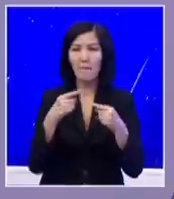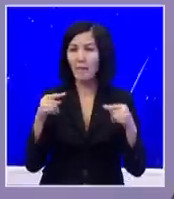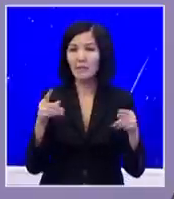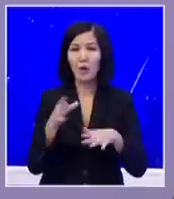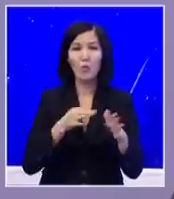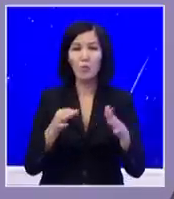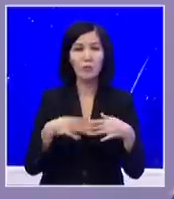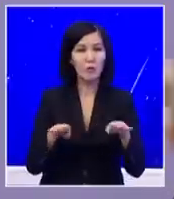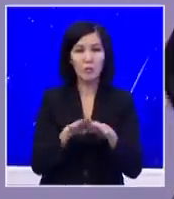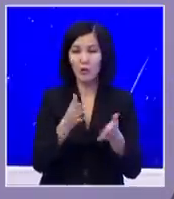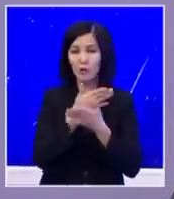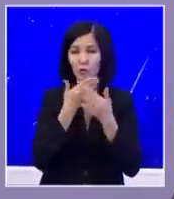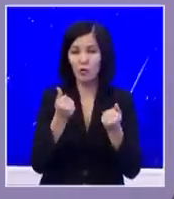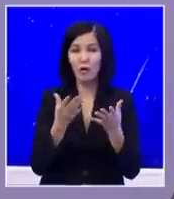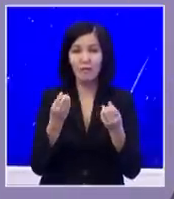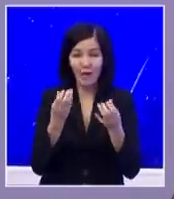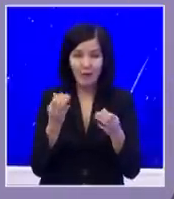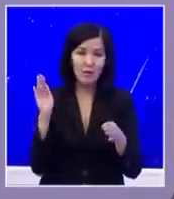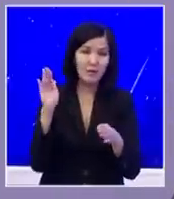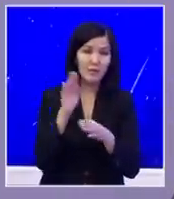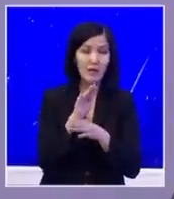жоқ. Соның үстіне тағы